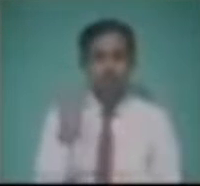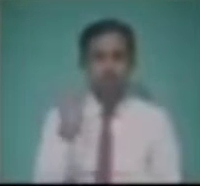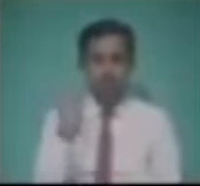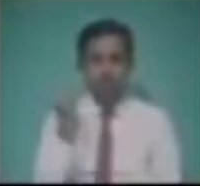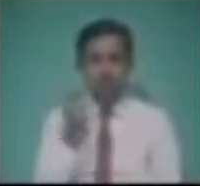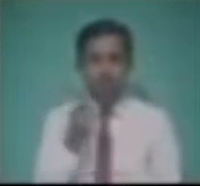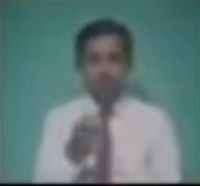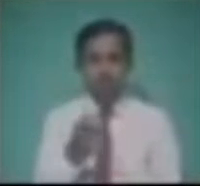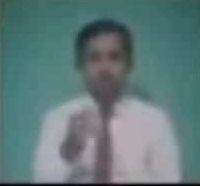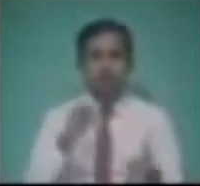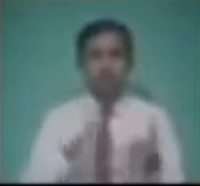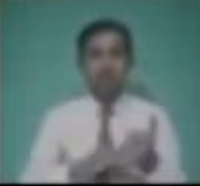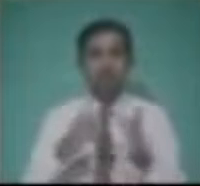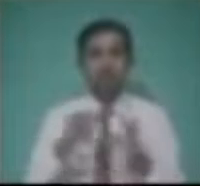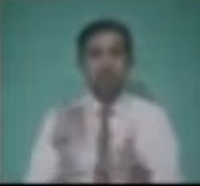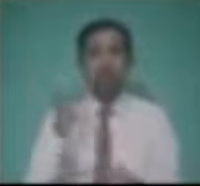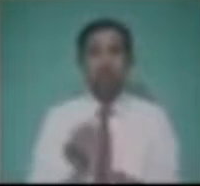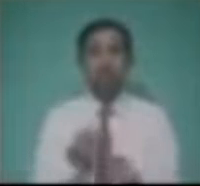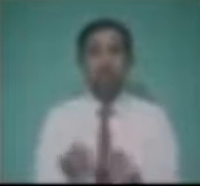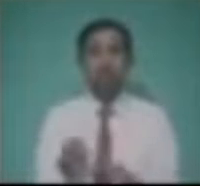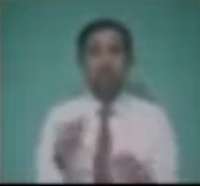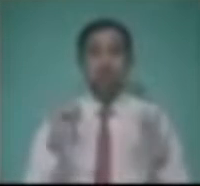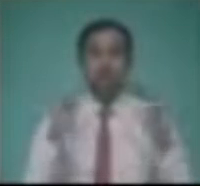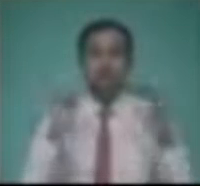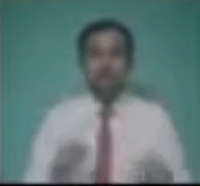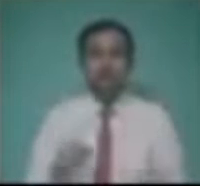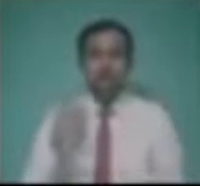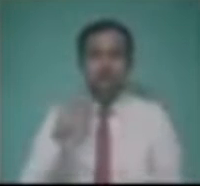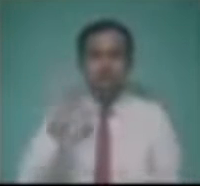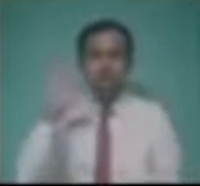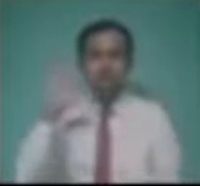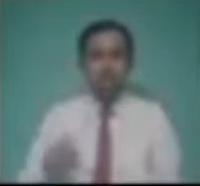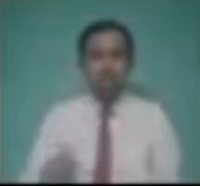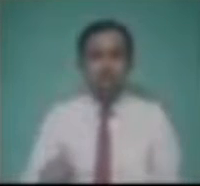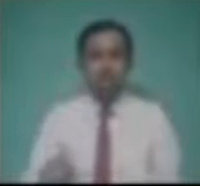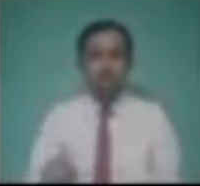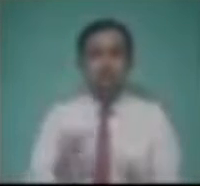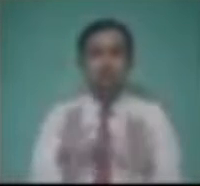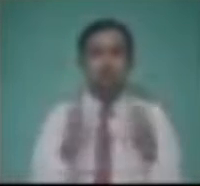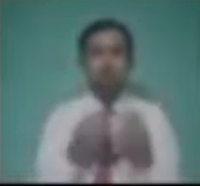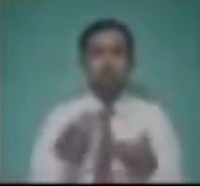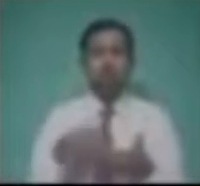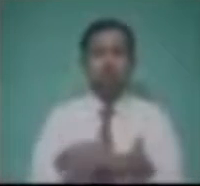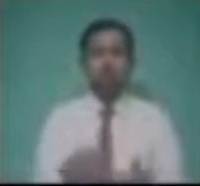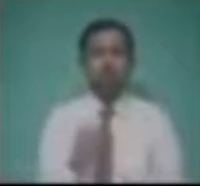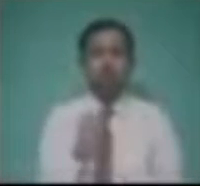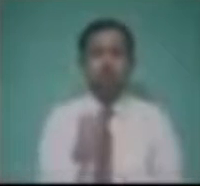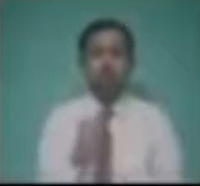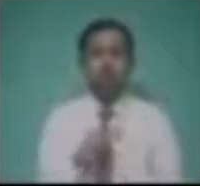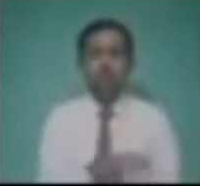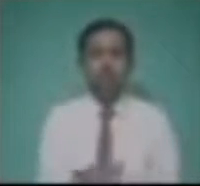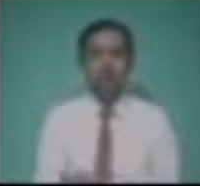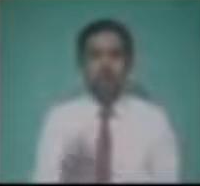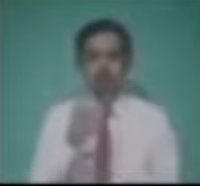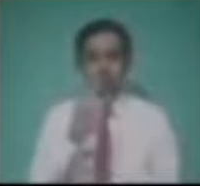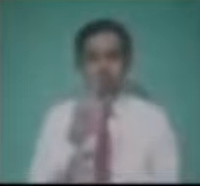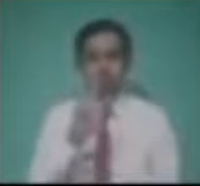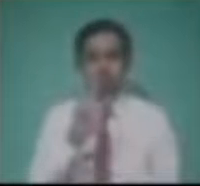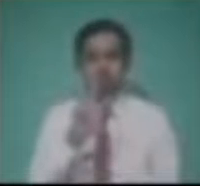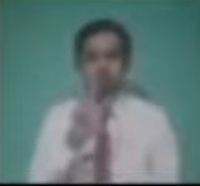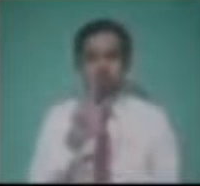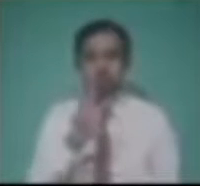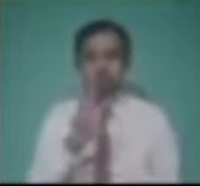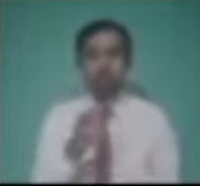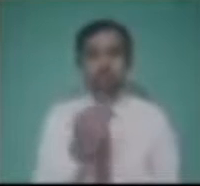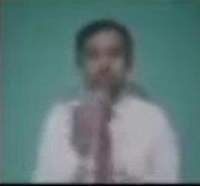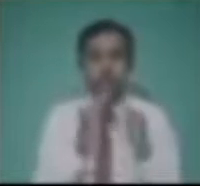ඉන්නවා. එසේ කෙනෙක් ගත්තොත් පඩිය රුපියල් 60000ක් 65000ක් කොහොමද පවුලක් නඩත්තු කරන්නේ? ළමයි 3 දෙනෙක් විතර ඉන්නවා.